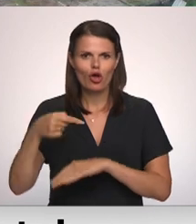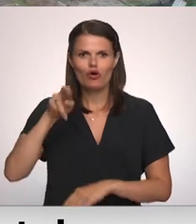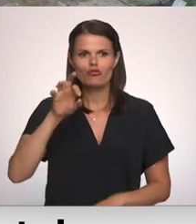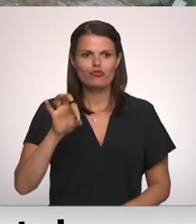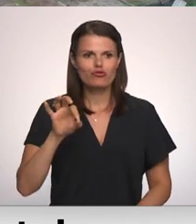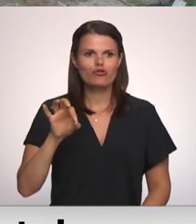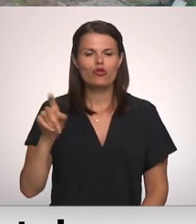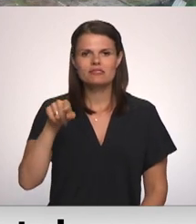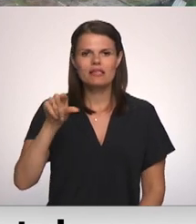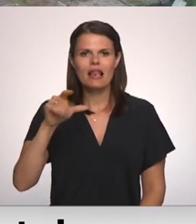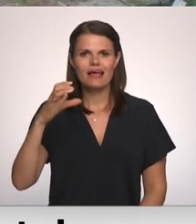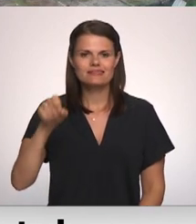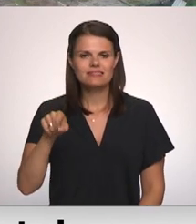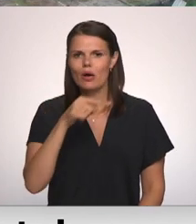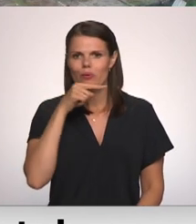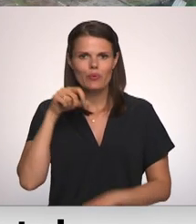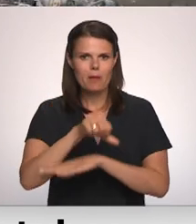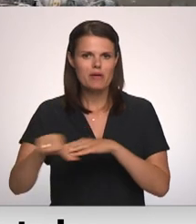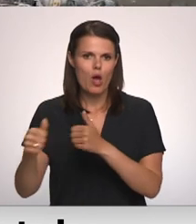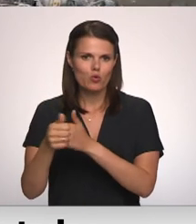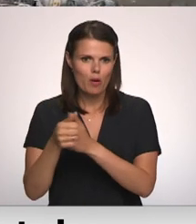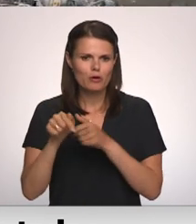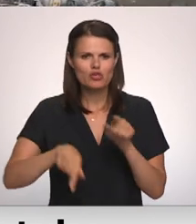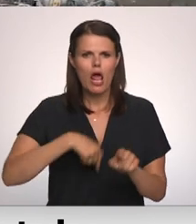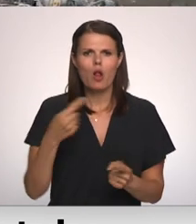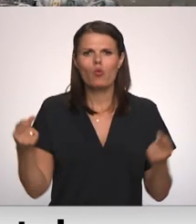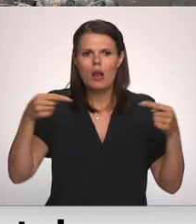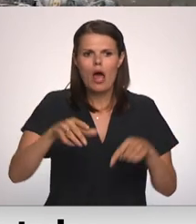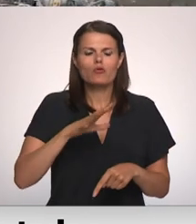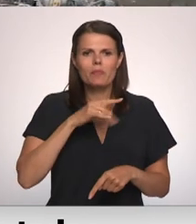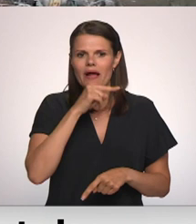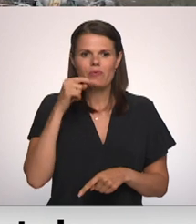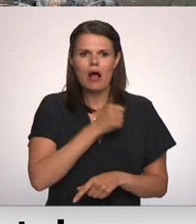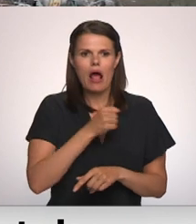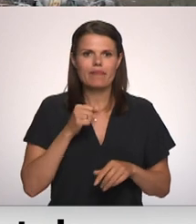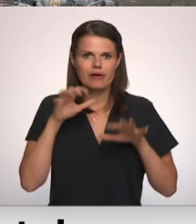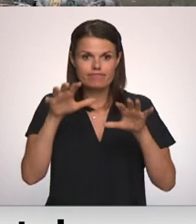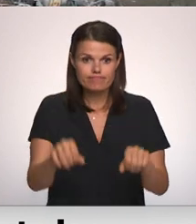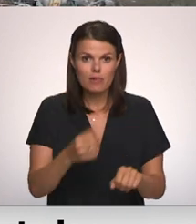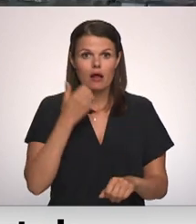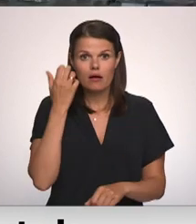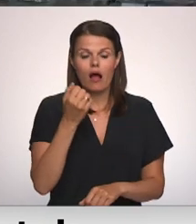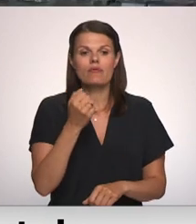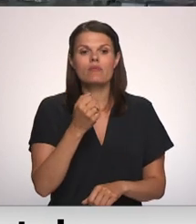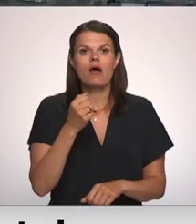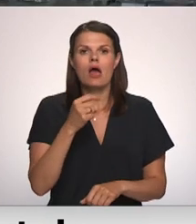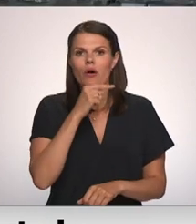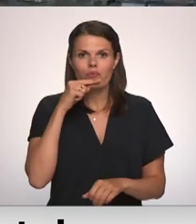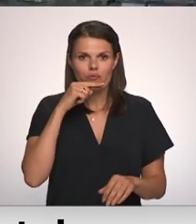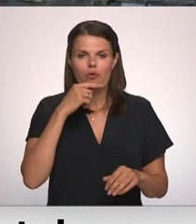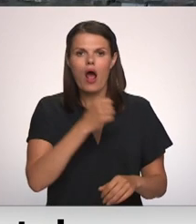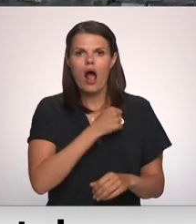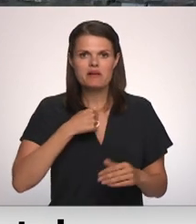Trostjeņeca atrodas Krievijas pierobežā. Ilgāku laiku tā bija Krievijas armijas okupēta. Kad iebrucēja karaspēks atkāpās,